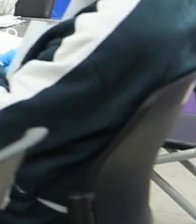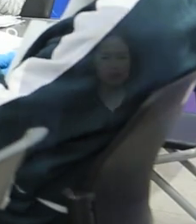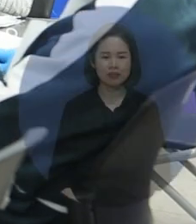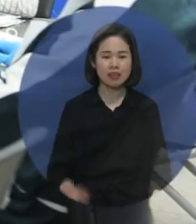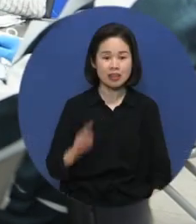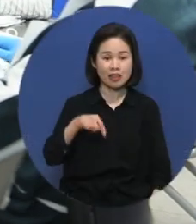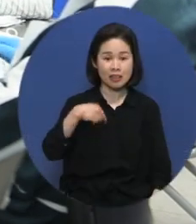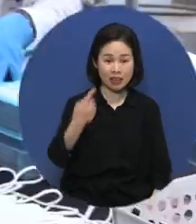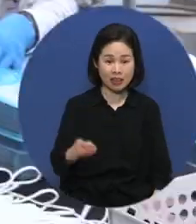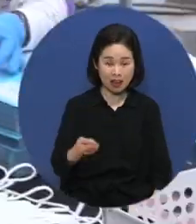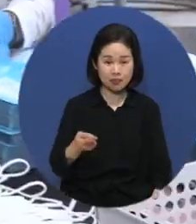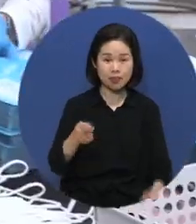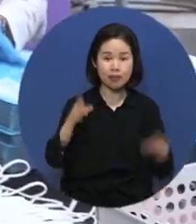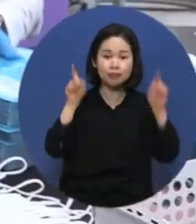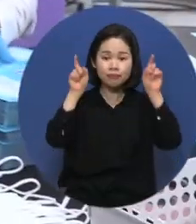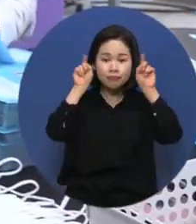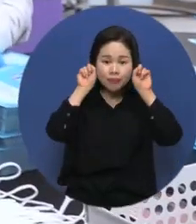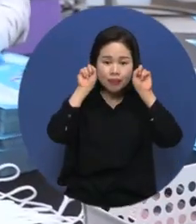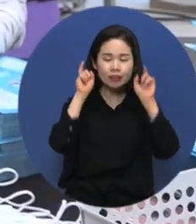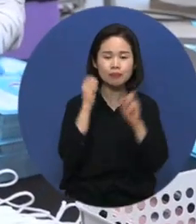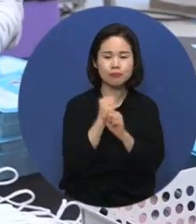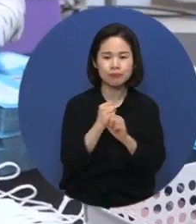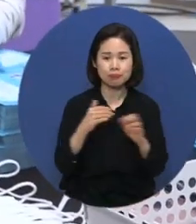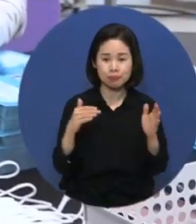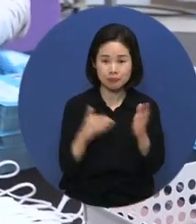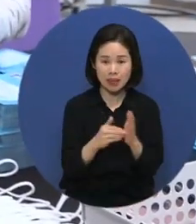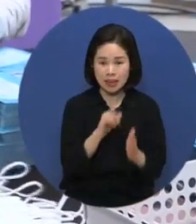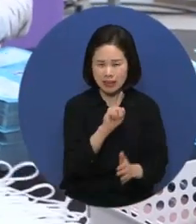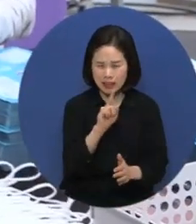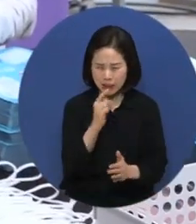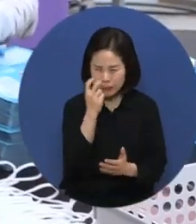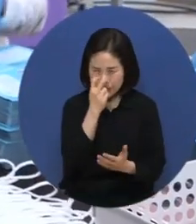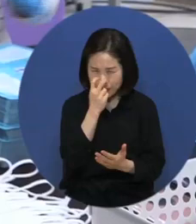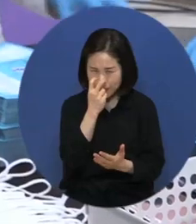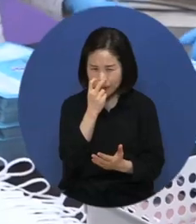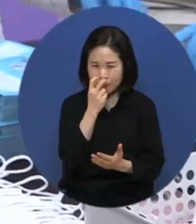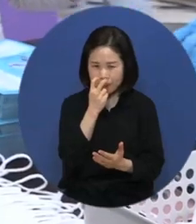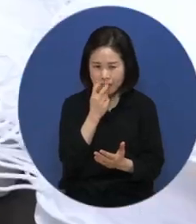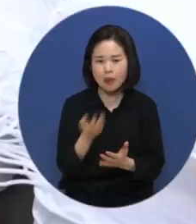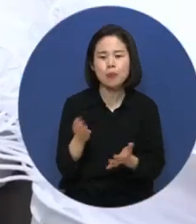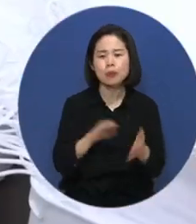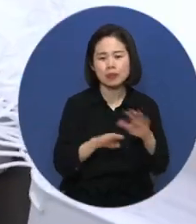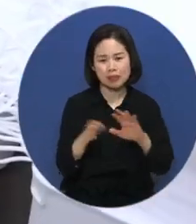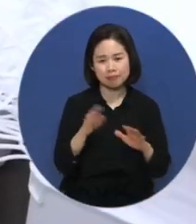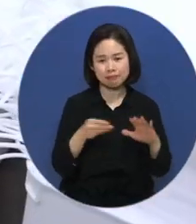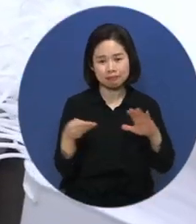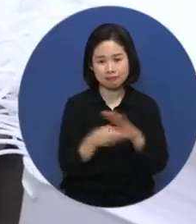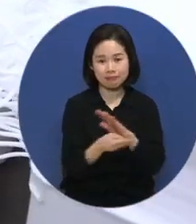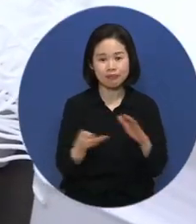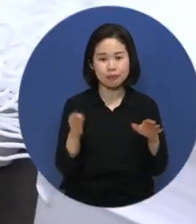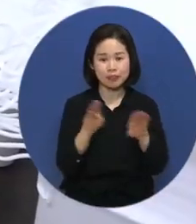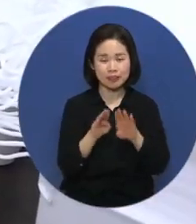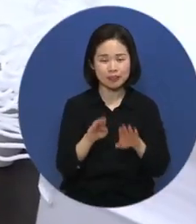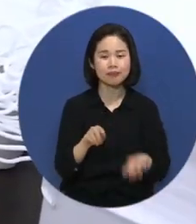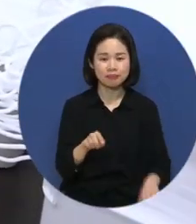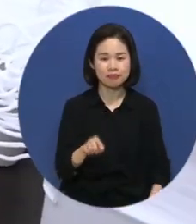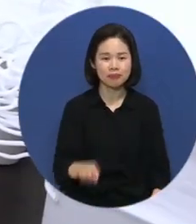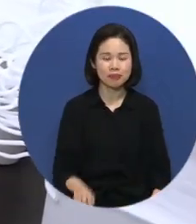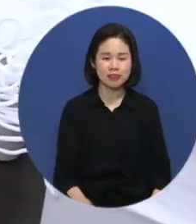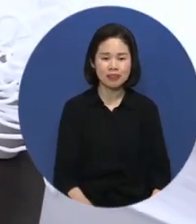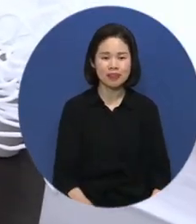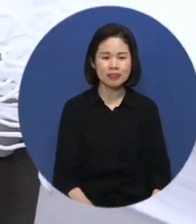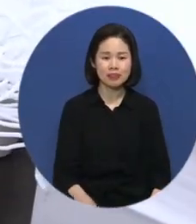이어 밴드 작업까지 완료된 마스크를 하나하나 검수한 뒤 포장 작업에 들어가는데요. 이제